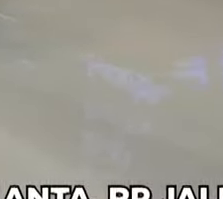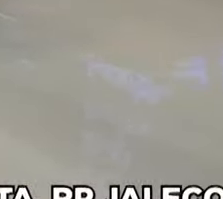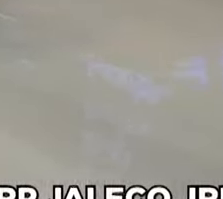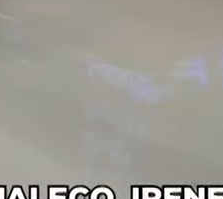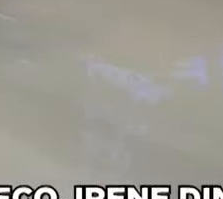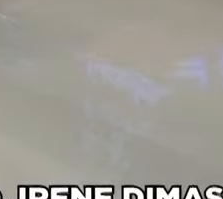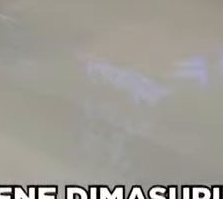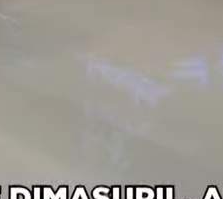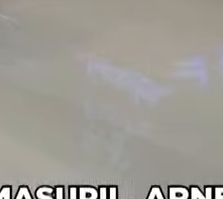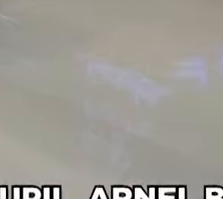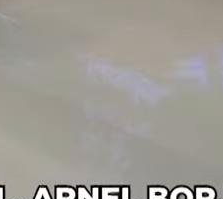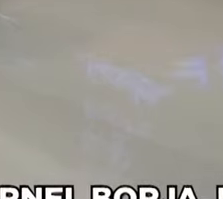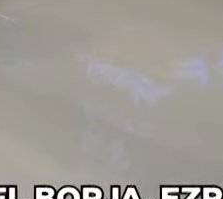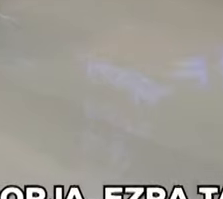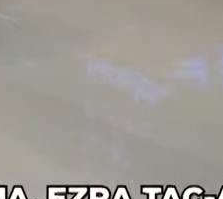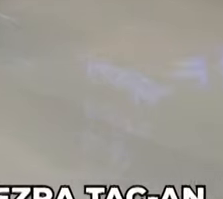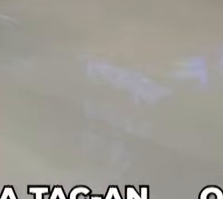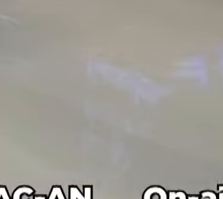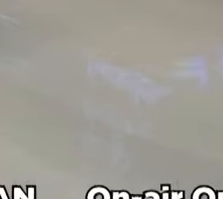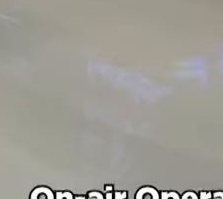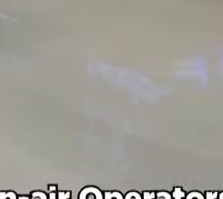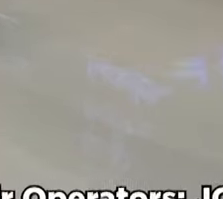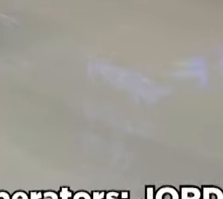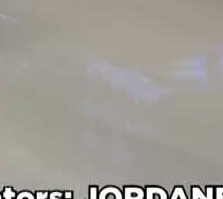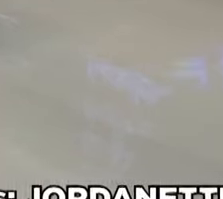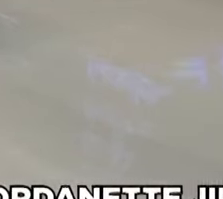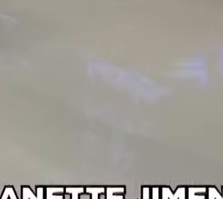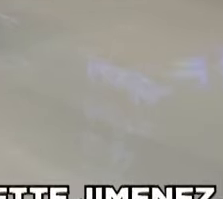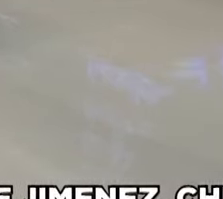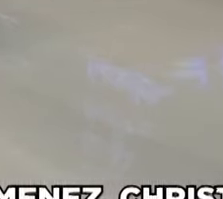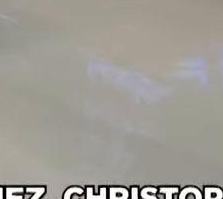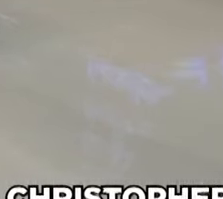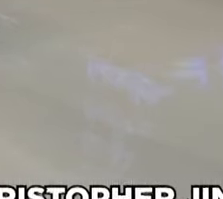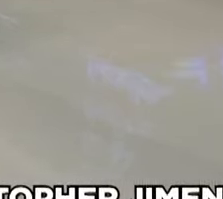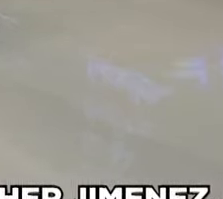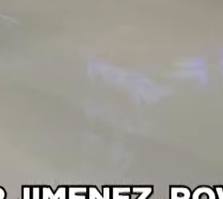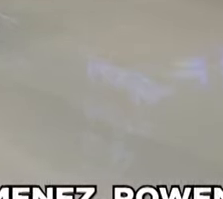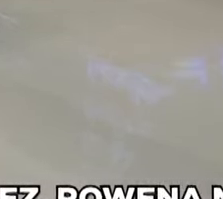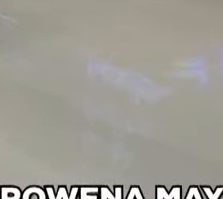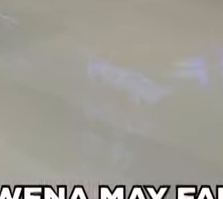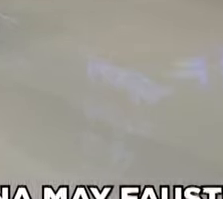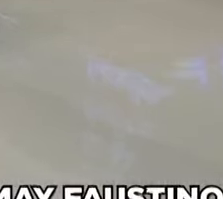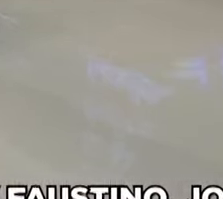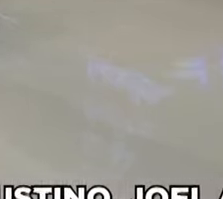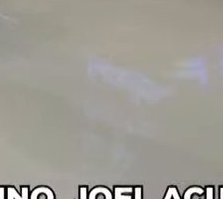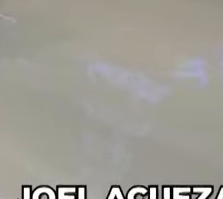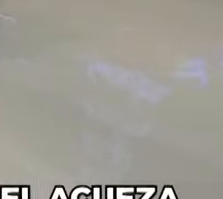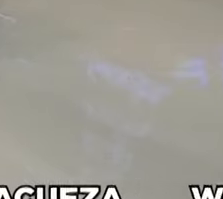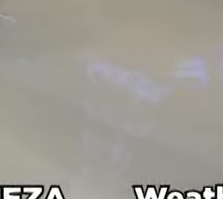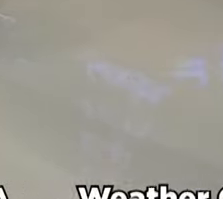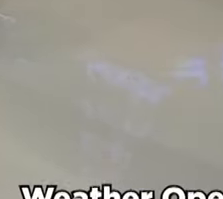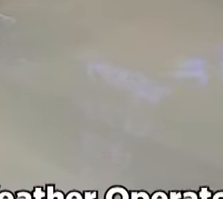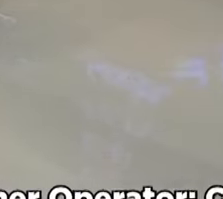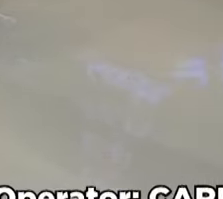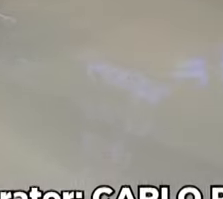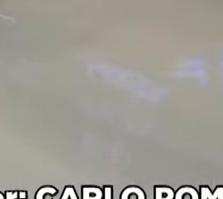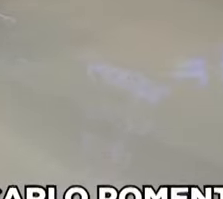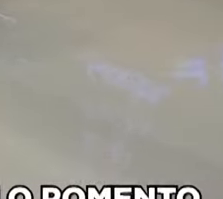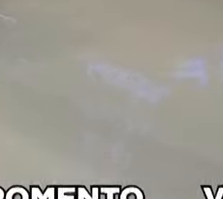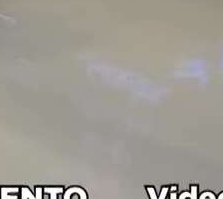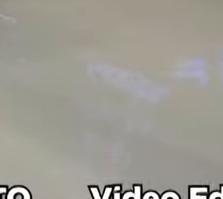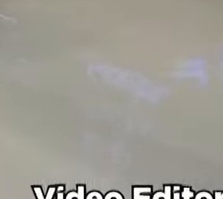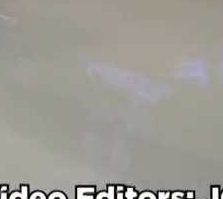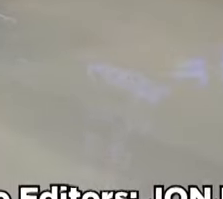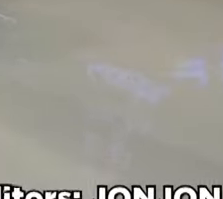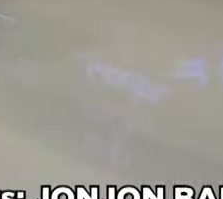talaga, batang Quiapo na. Yan po ang mga balitang binantayan namin para sa inyo. Ako po si Henry Umaga Diaz. Ay, aminin.